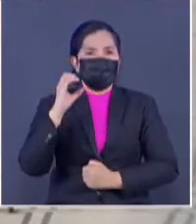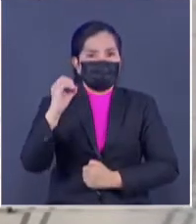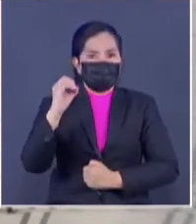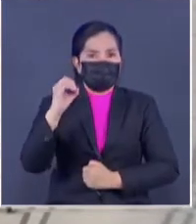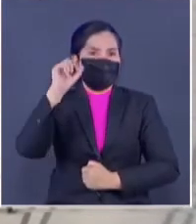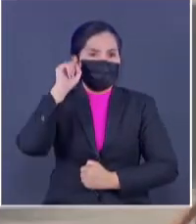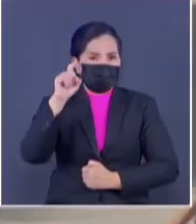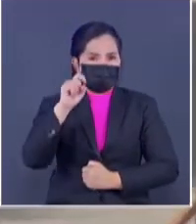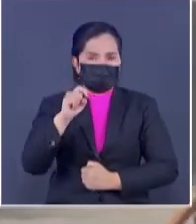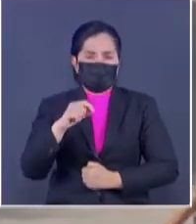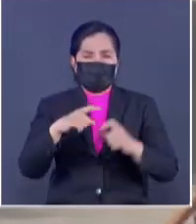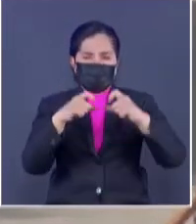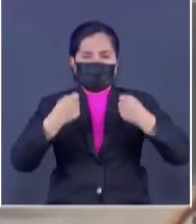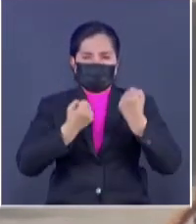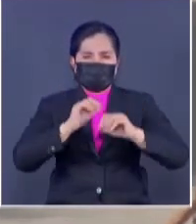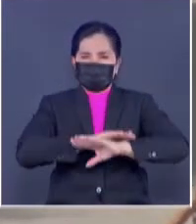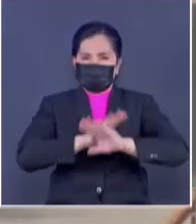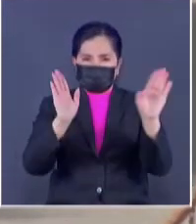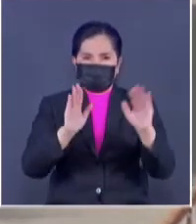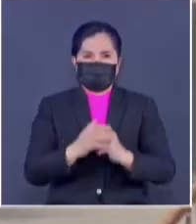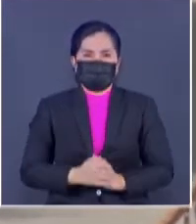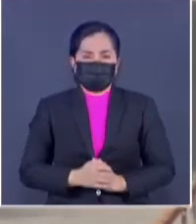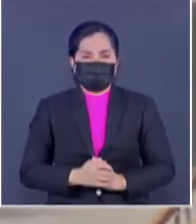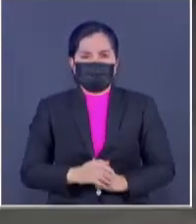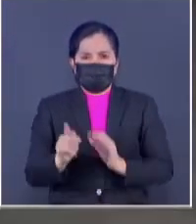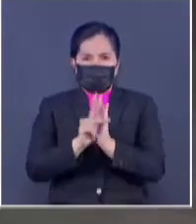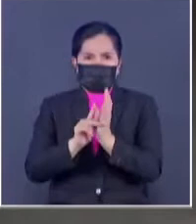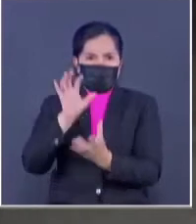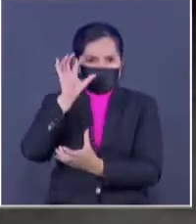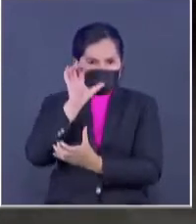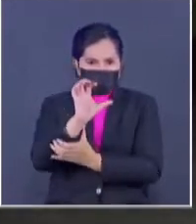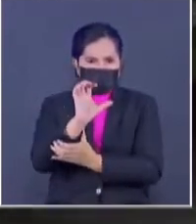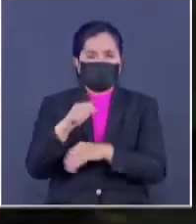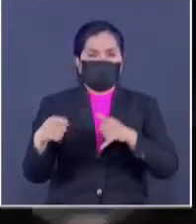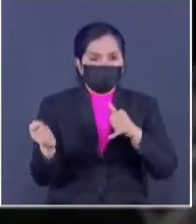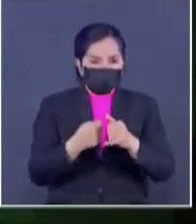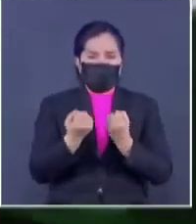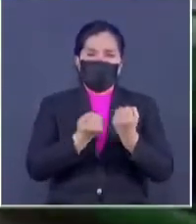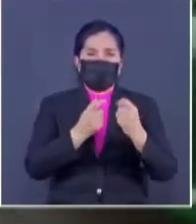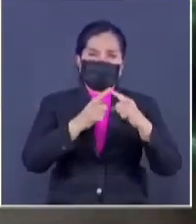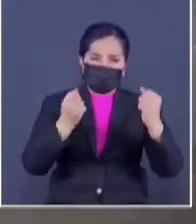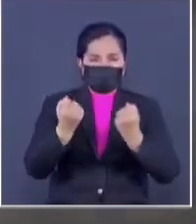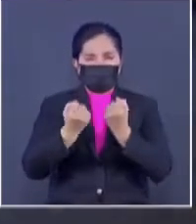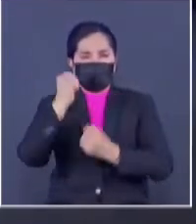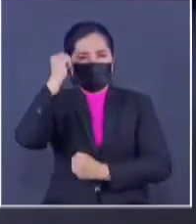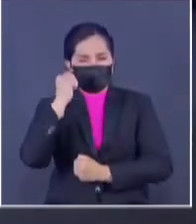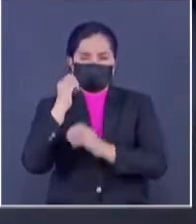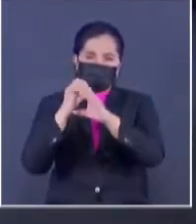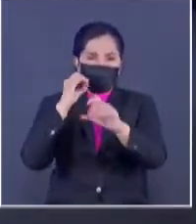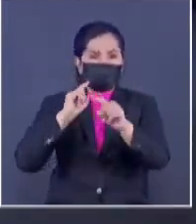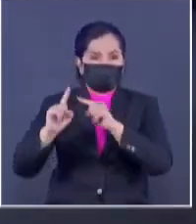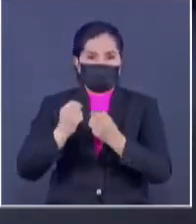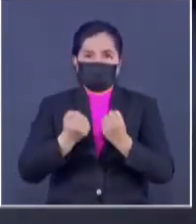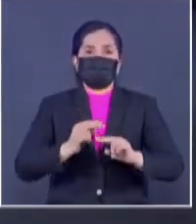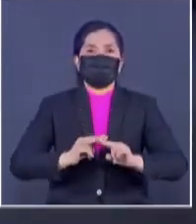แนนทันทีแล้วก็ถูกถอนใบอนุญาตด้วยนะคะ โอ้โหบังคับใช้กันก่อนนะครับสำหรับรถสาธารณะและรถขนส่งนะครับส่วนรถส่